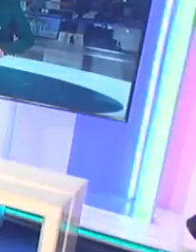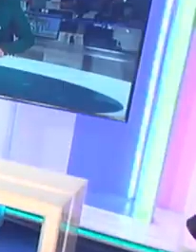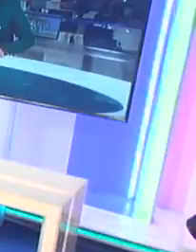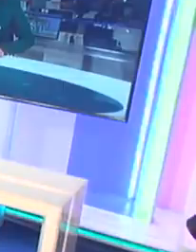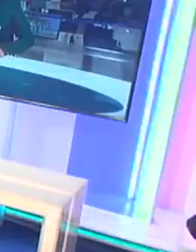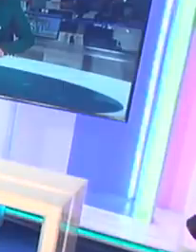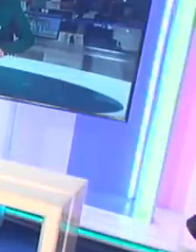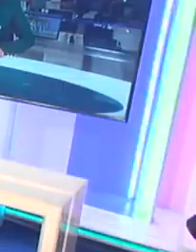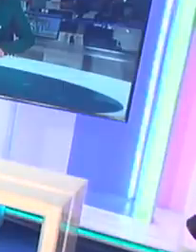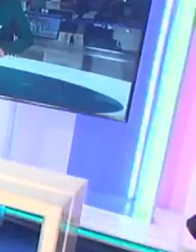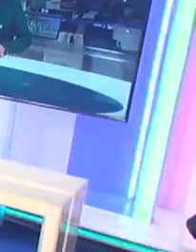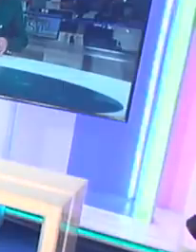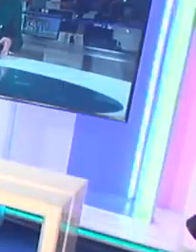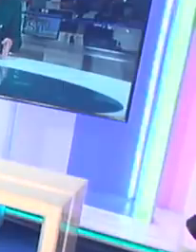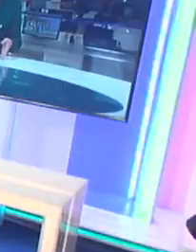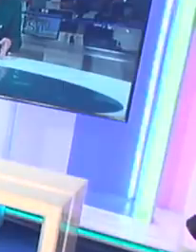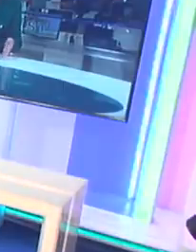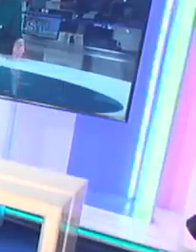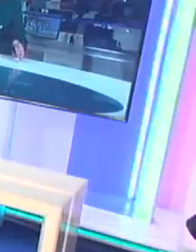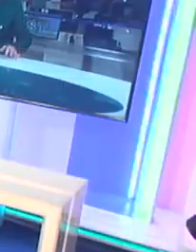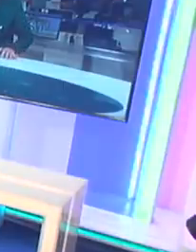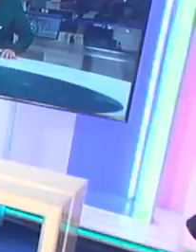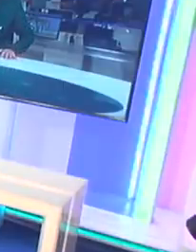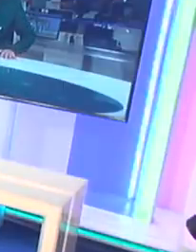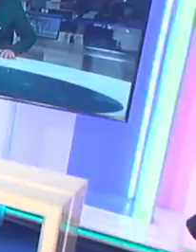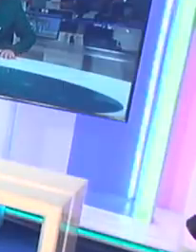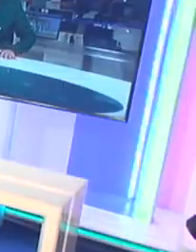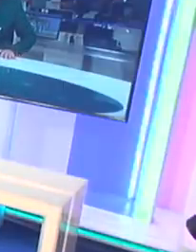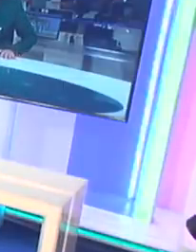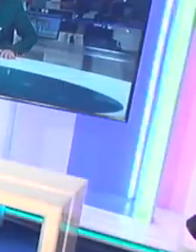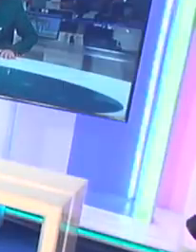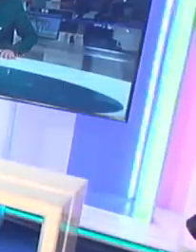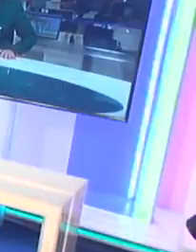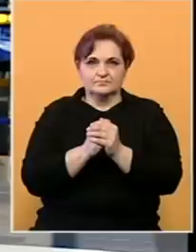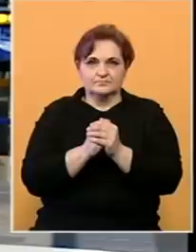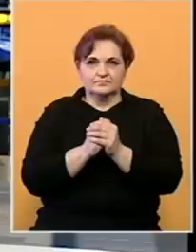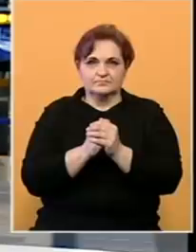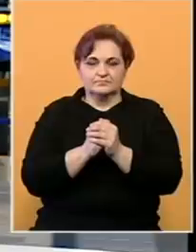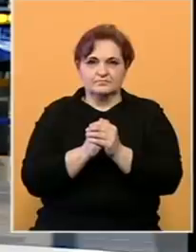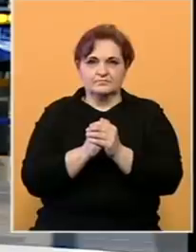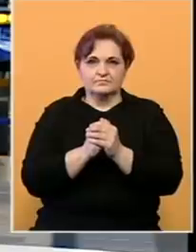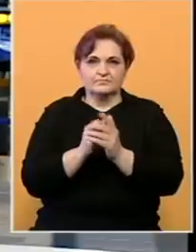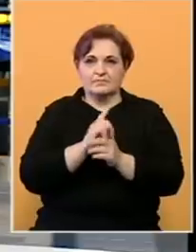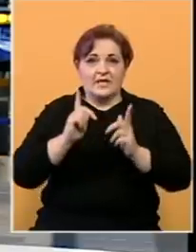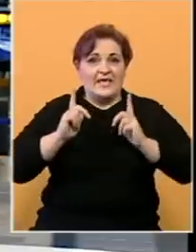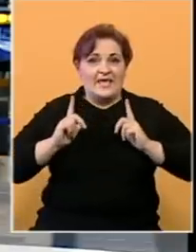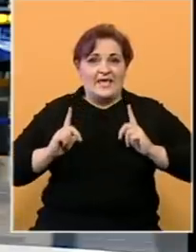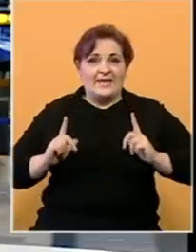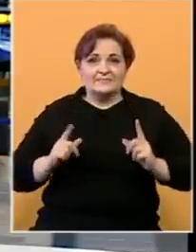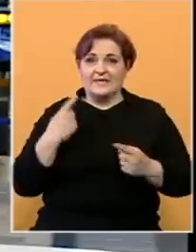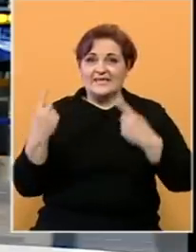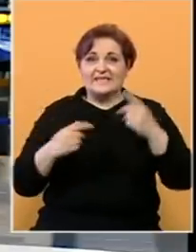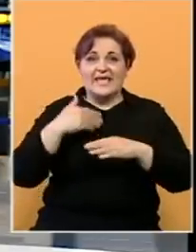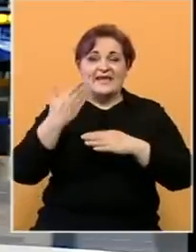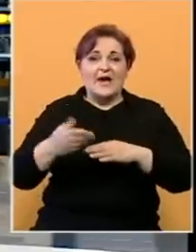vijestima. Adisa, izvoli. Dobar dan, sa zadovoljstvom. Vrijeme je za novi pregled vijesti. Ne stišavaju se